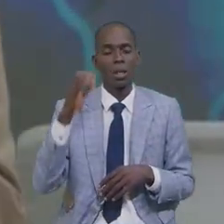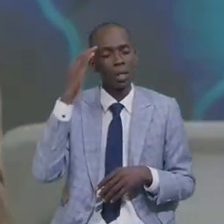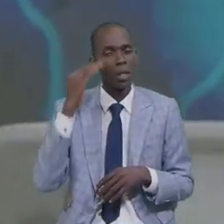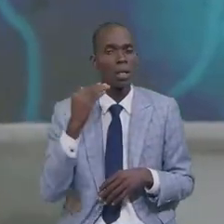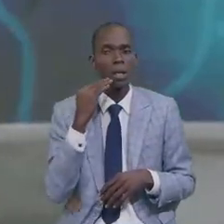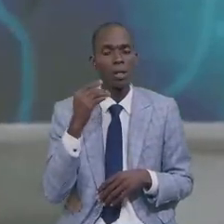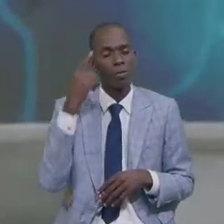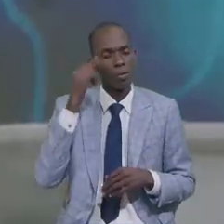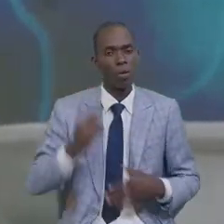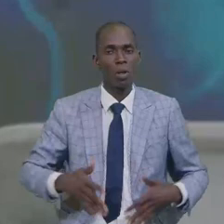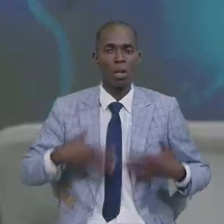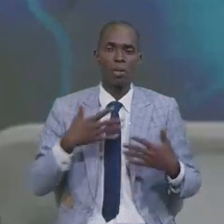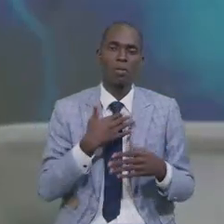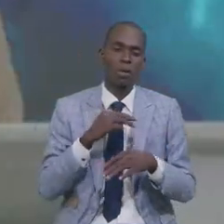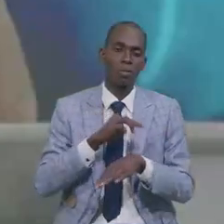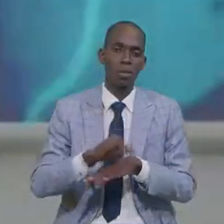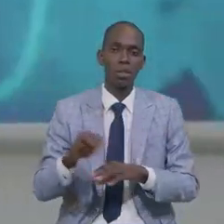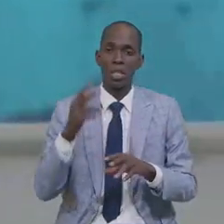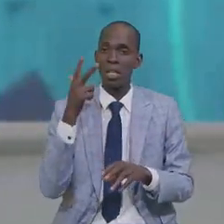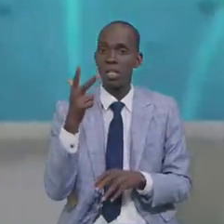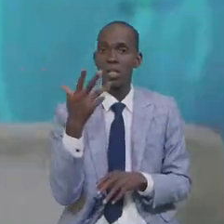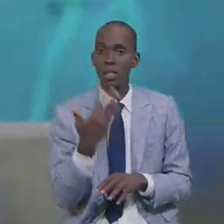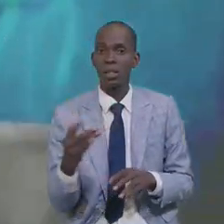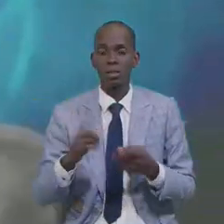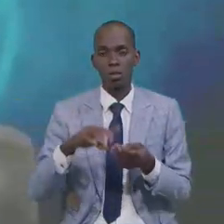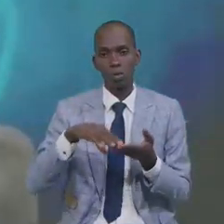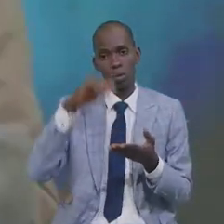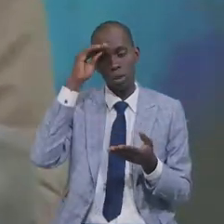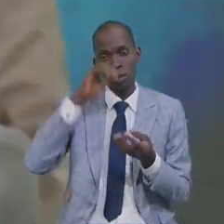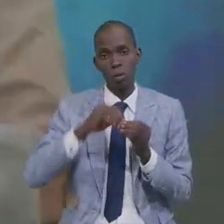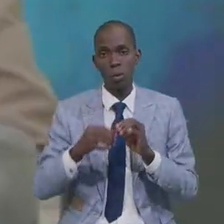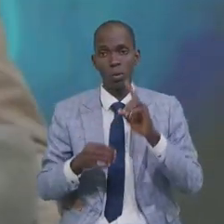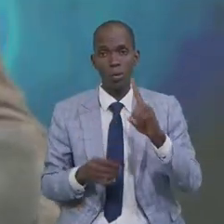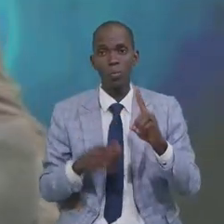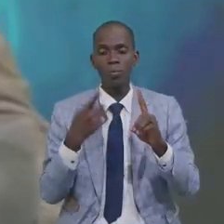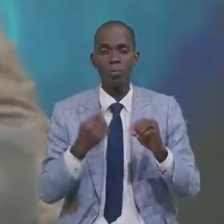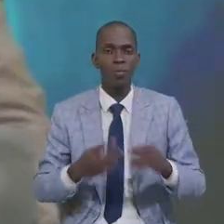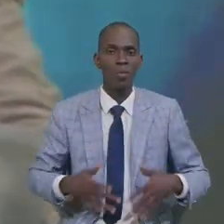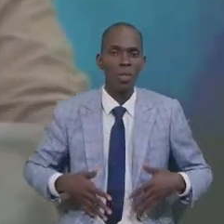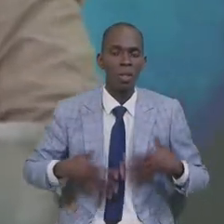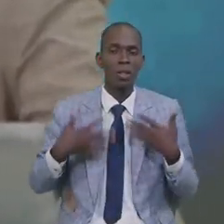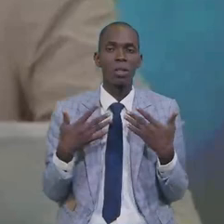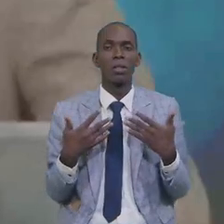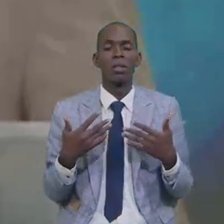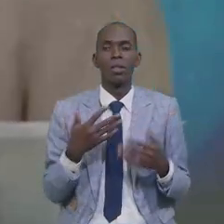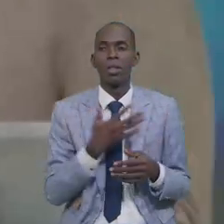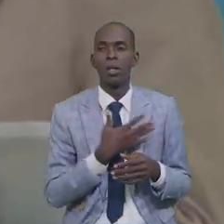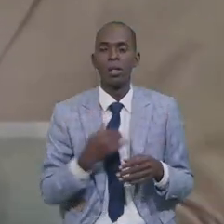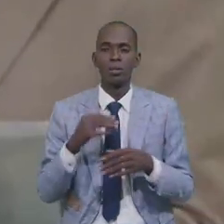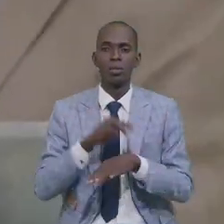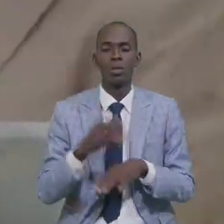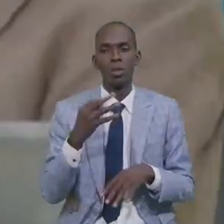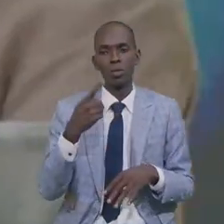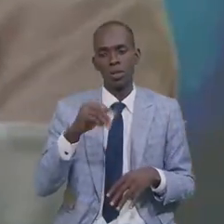la vie et le ministère. Il y a trois parties à considérer. Premièrement, la vie et le ministère de l'homme